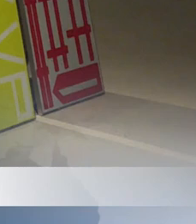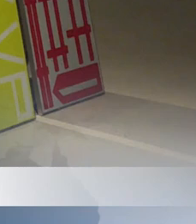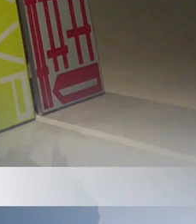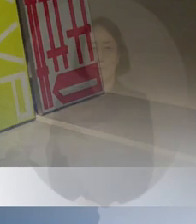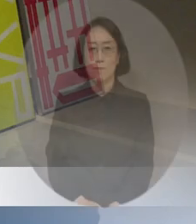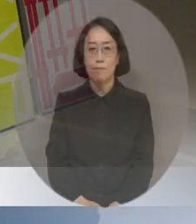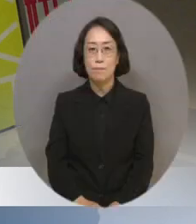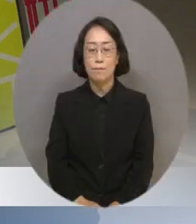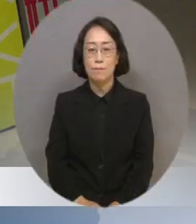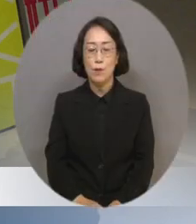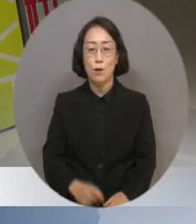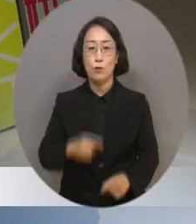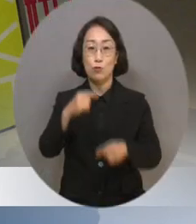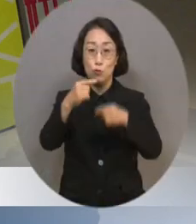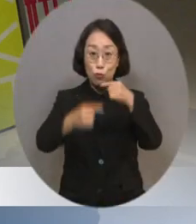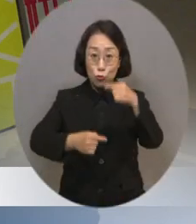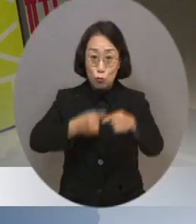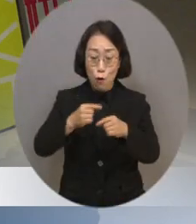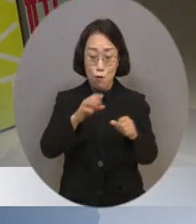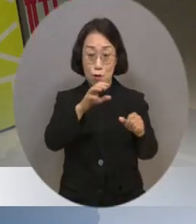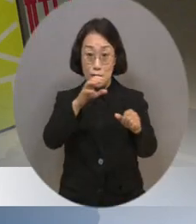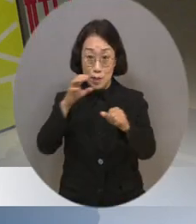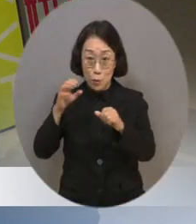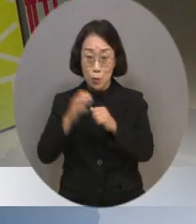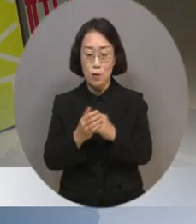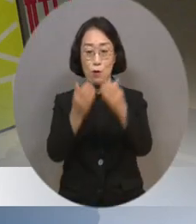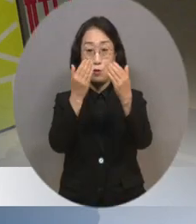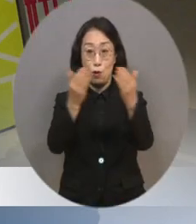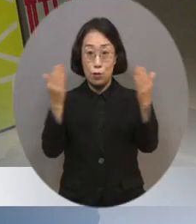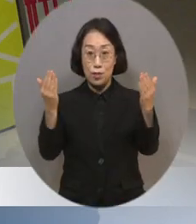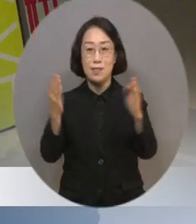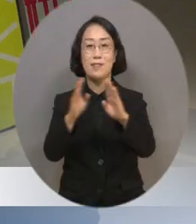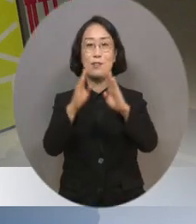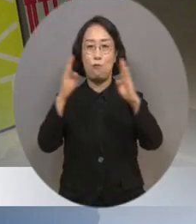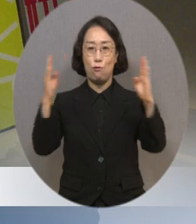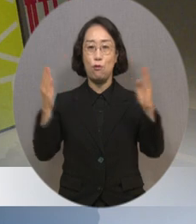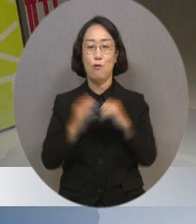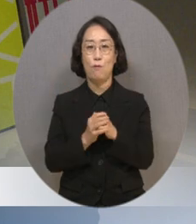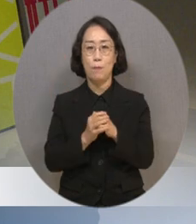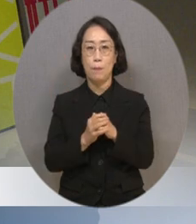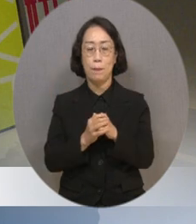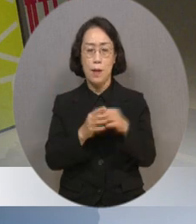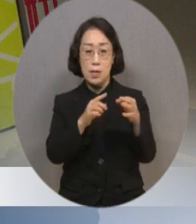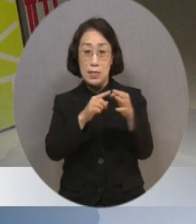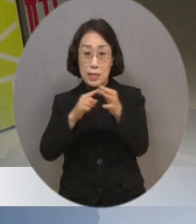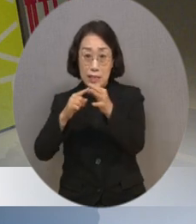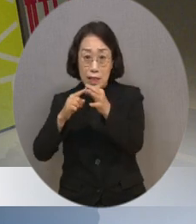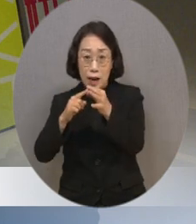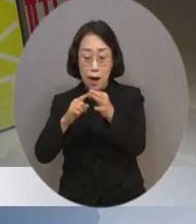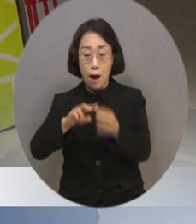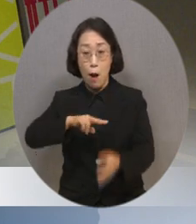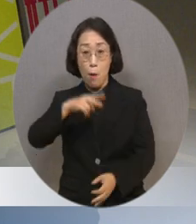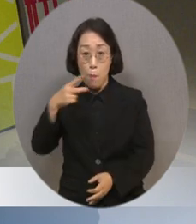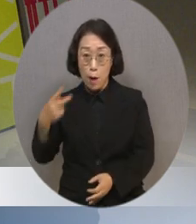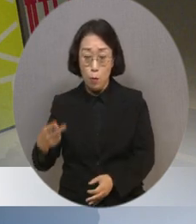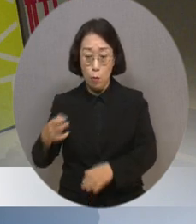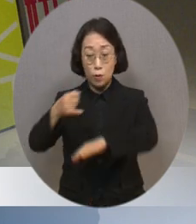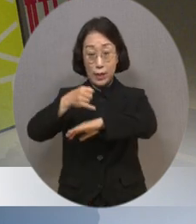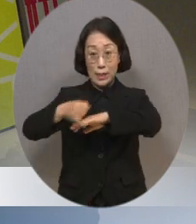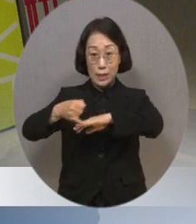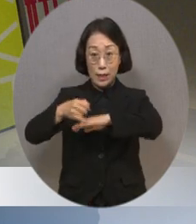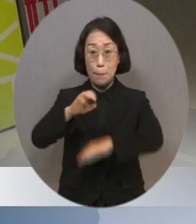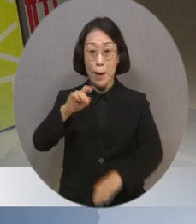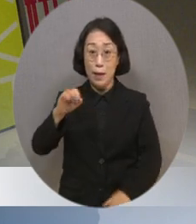보이는 언어, 수어를 주제로 한 전시회가 열렸습니다. 글자를 그림으로 만드는 디자인 분야를